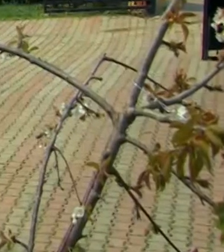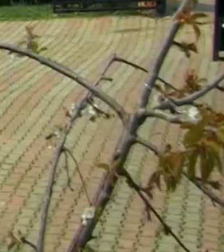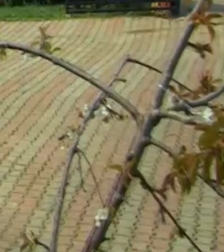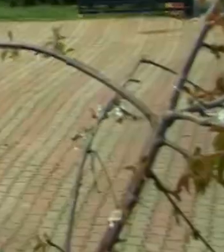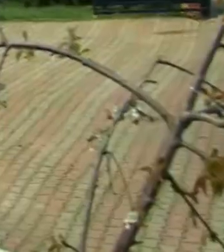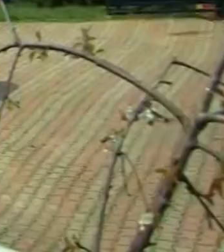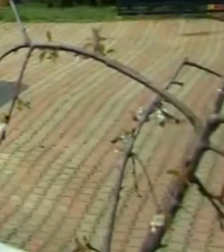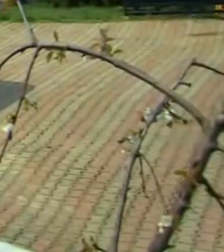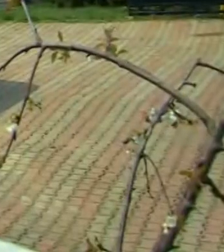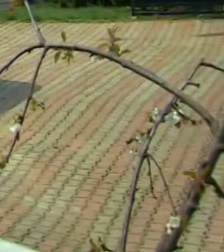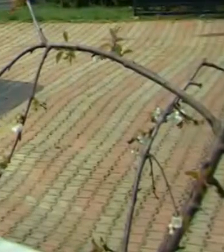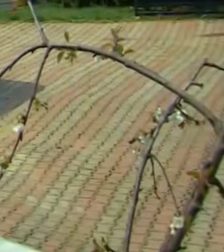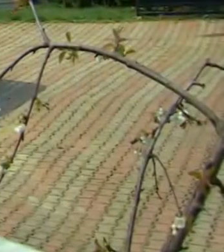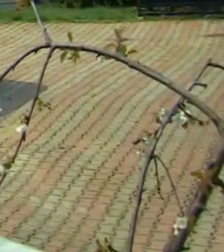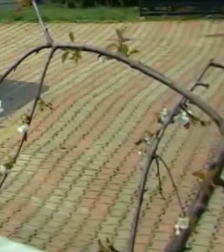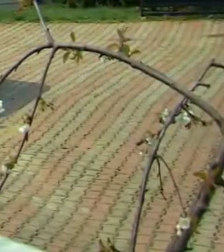Dostum benim.